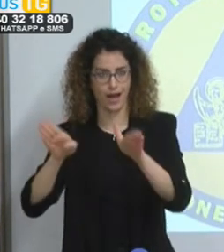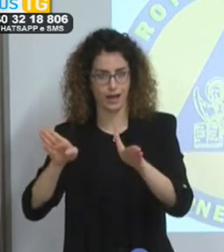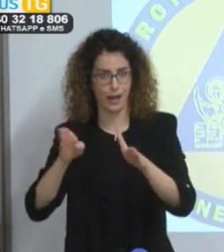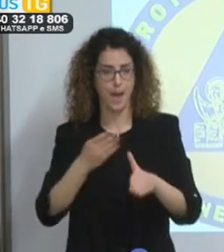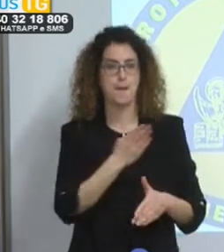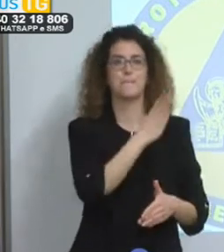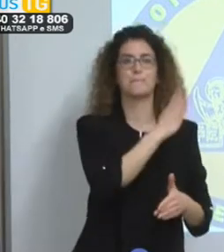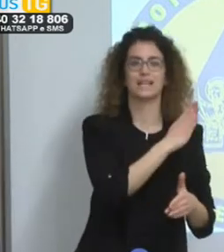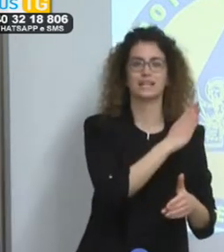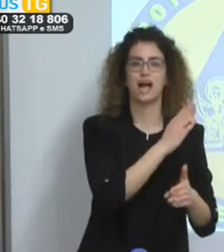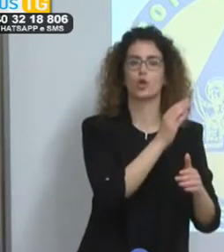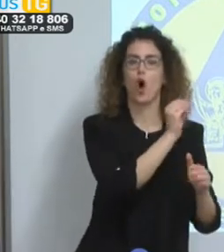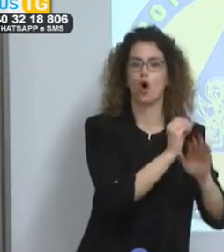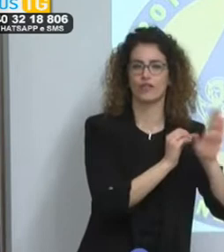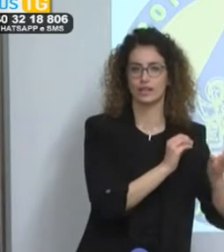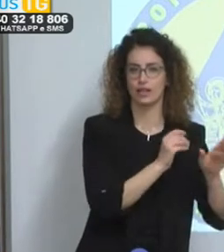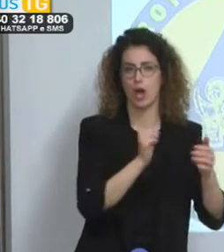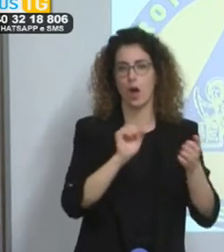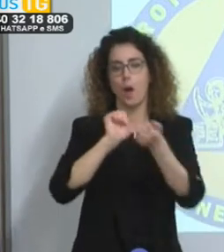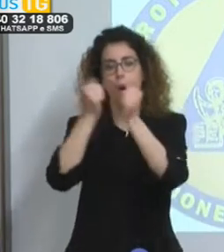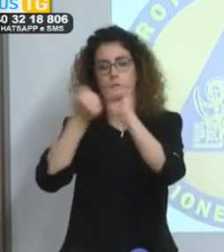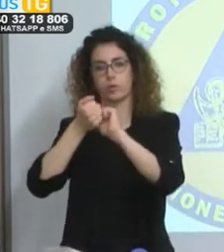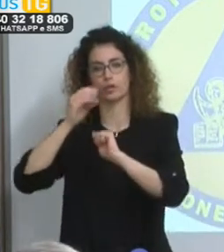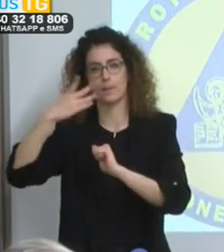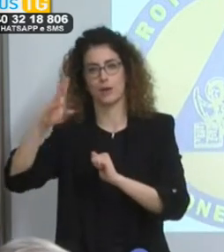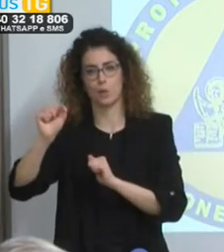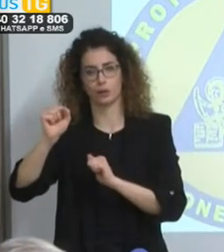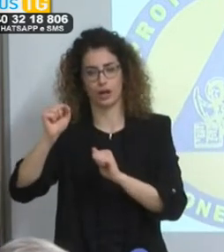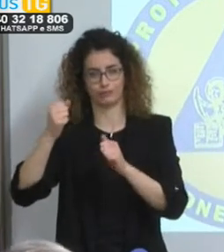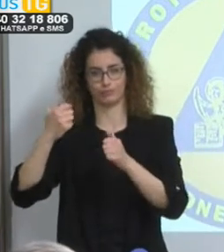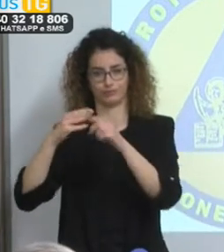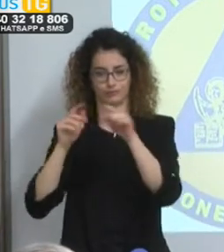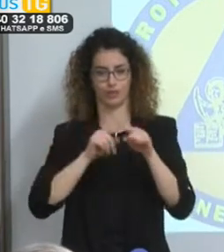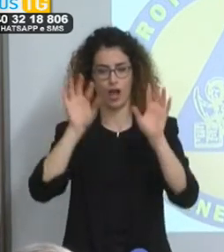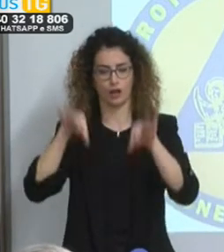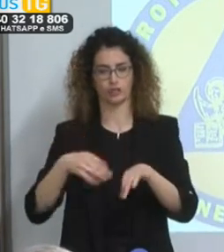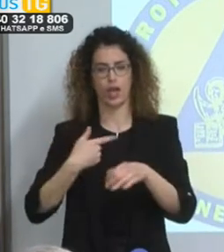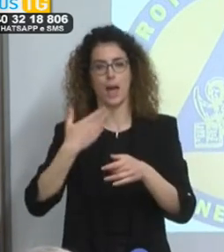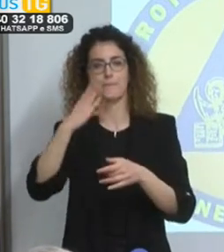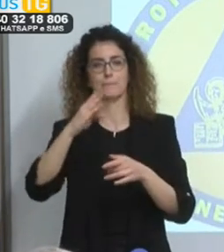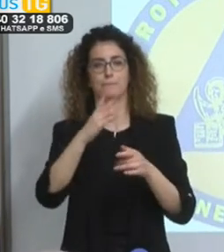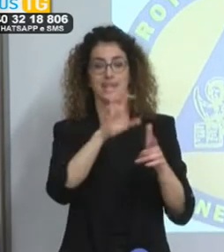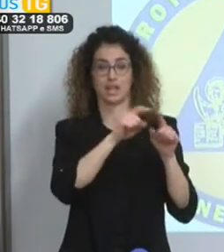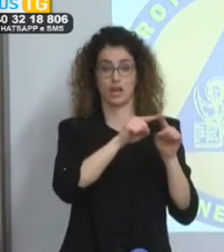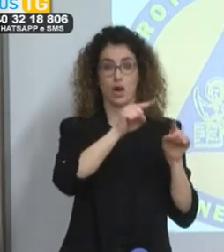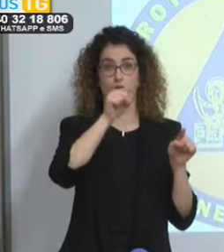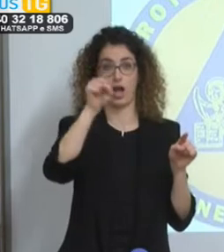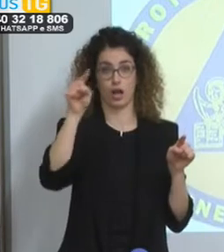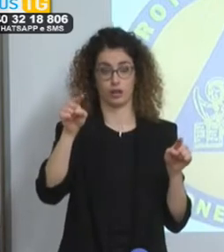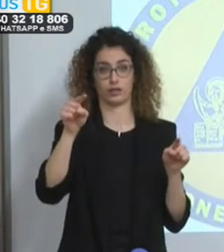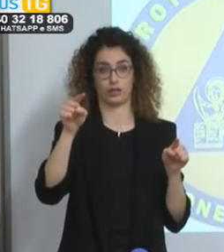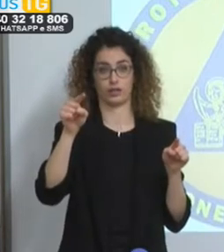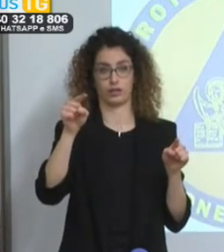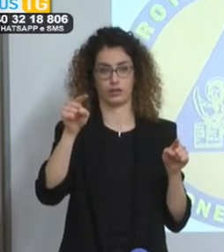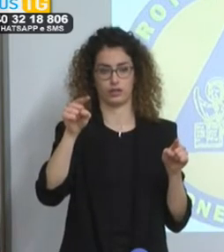Bassano Ovest, Montebelluna, e considerate che da Bassano noi già arriviamo sulla Valdastico, quindi di fatto l'itinerario è